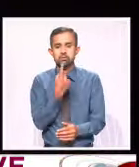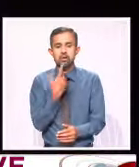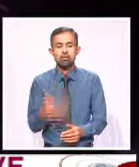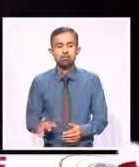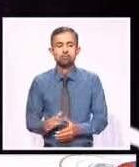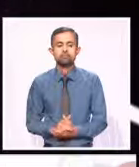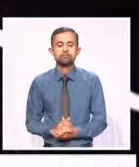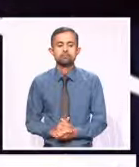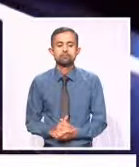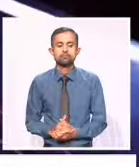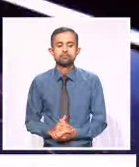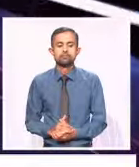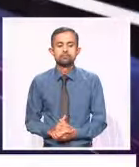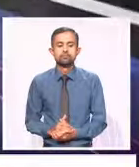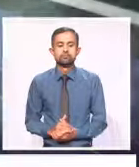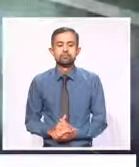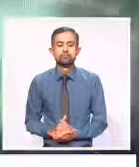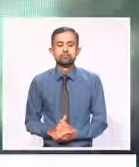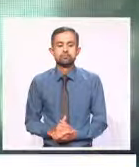තීරණය කළා.